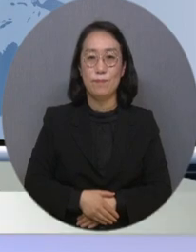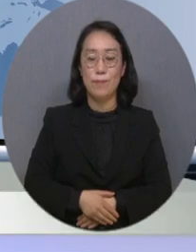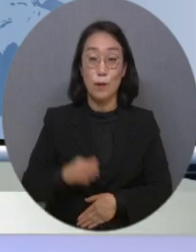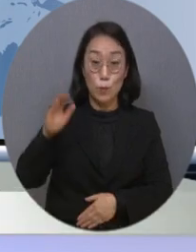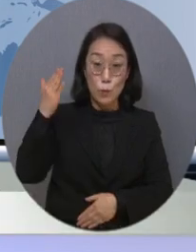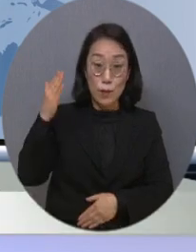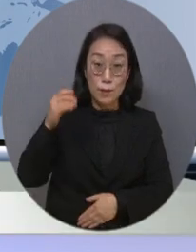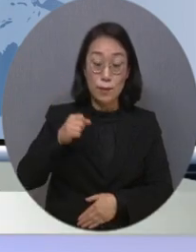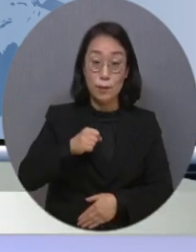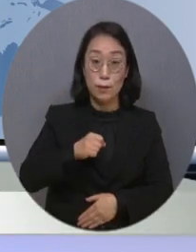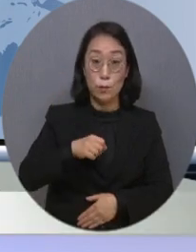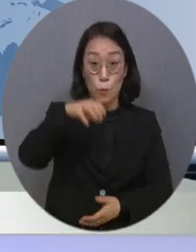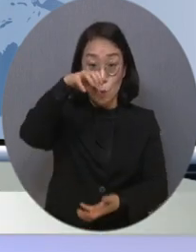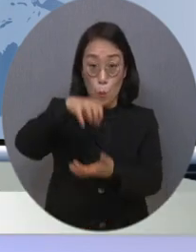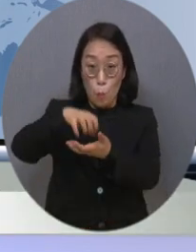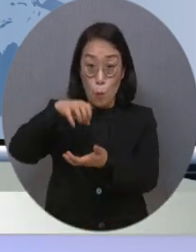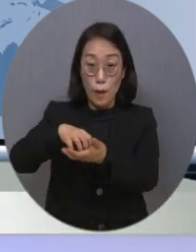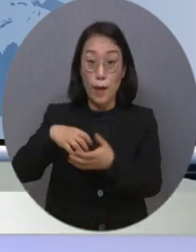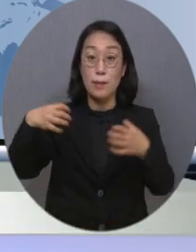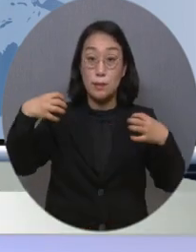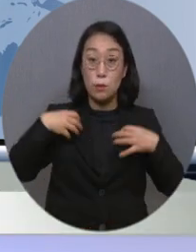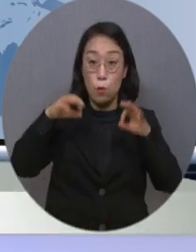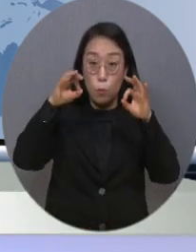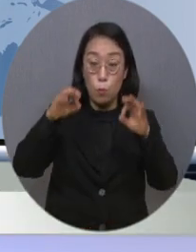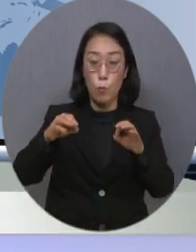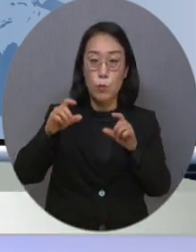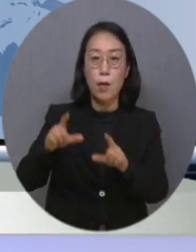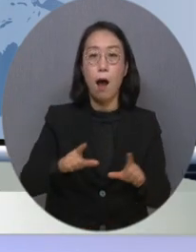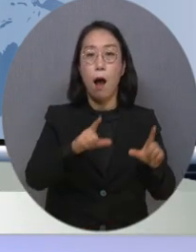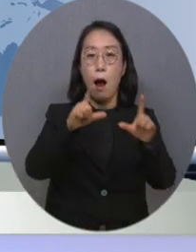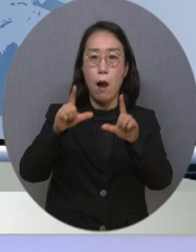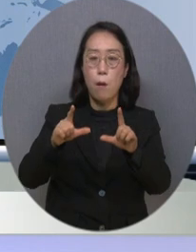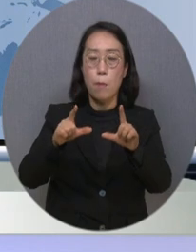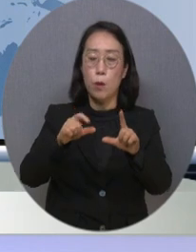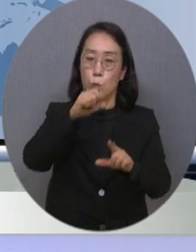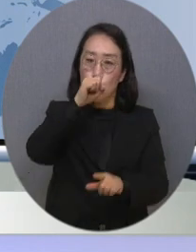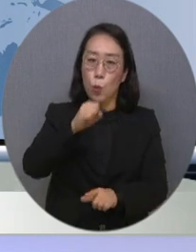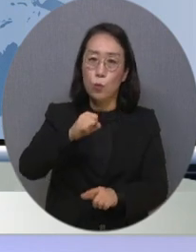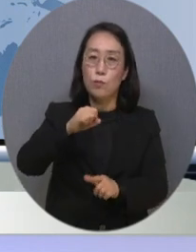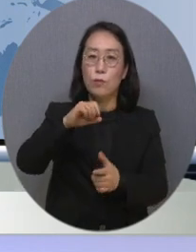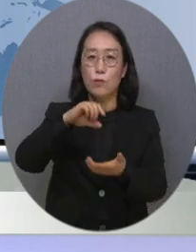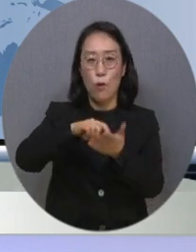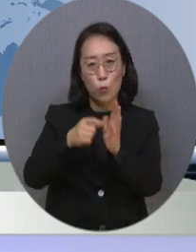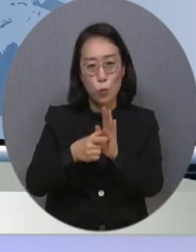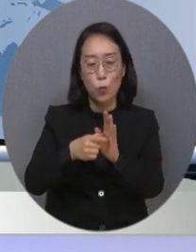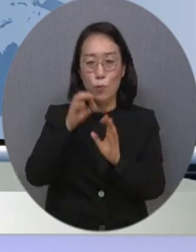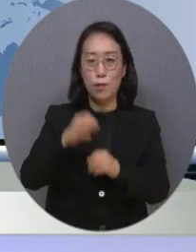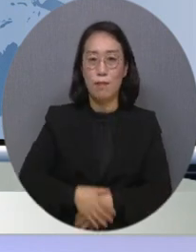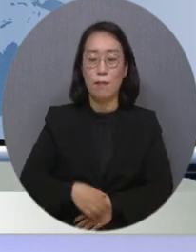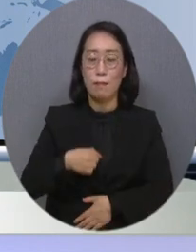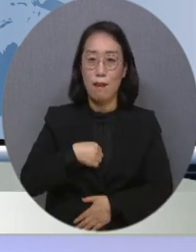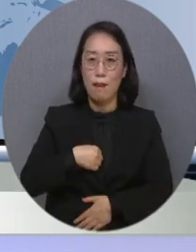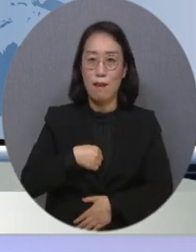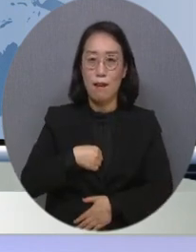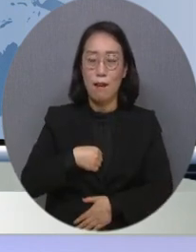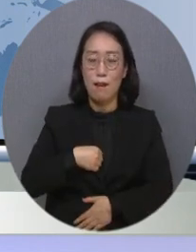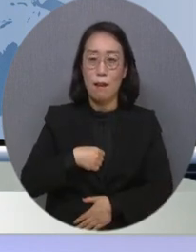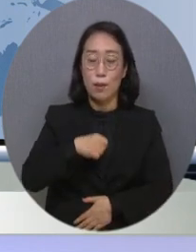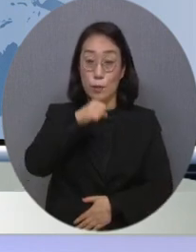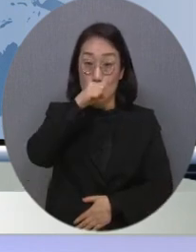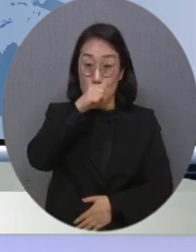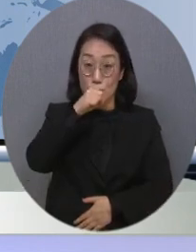최근 통계청이 국민 삶의 질 보고서를 발표했는데요. 우리나라의 주관적 삶 만족도가 10점